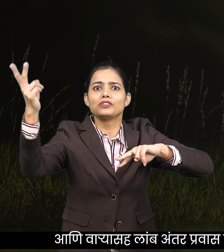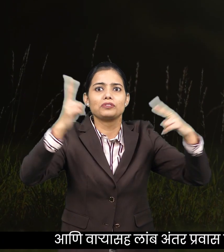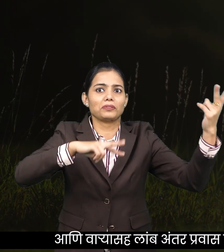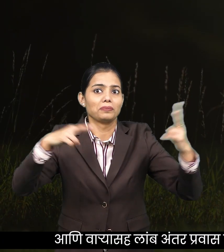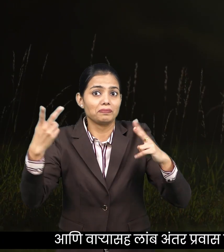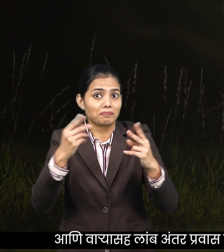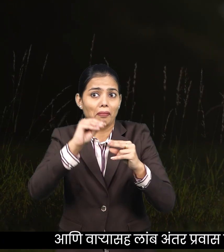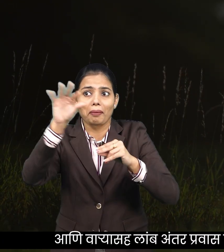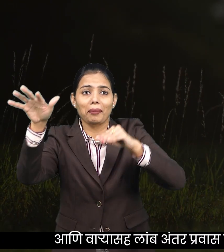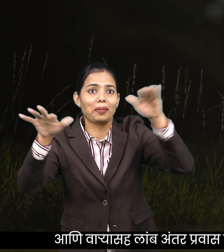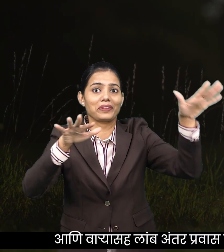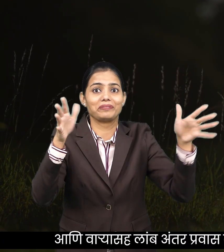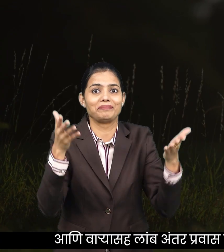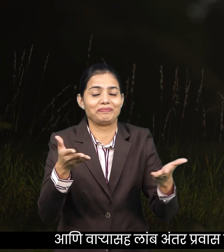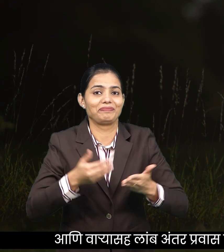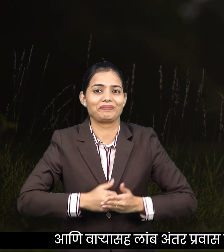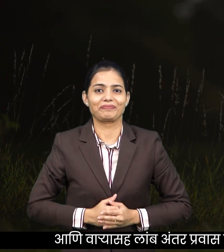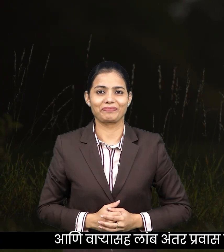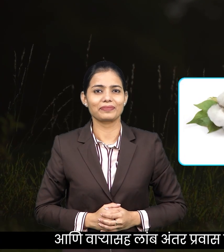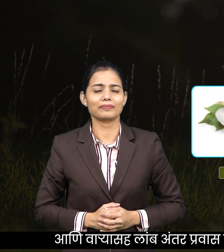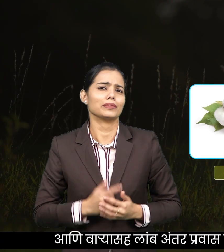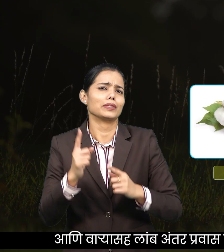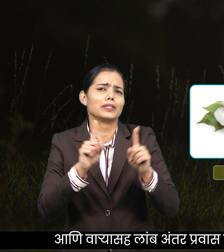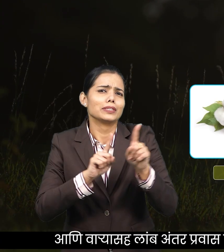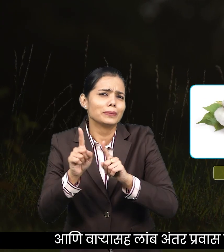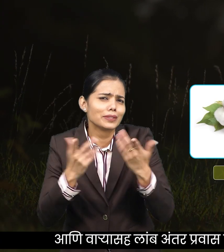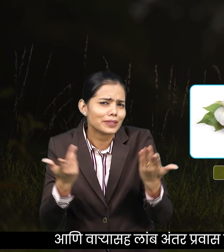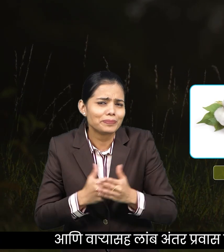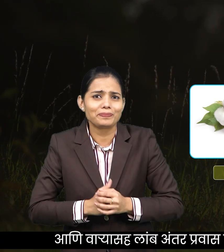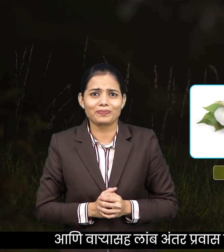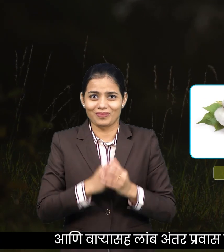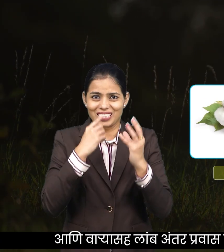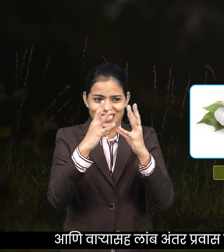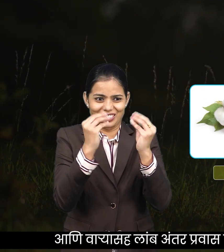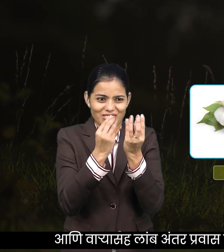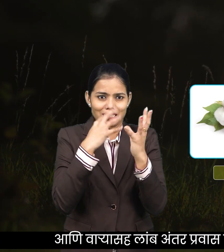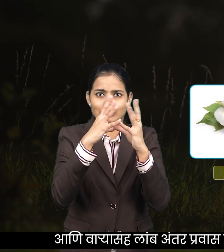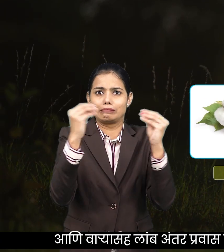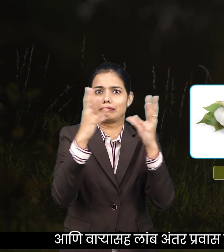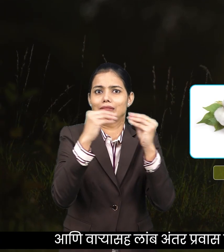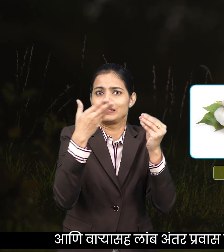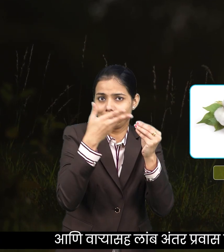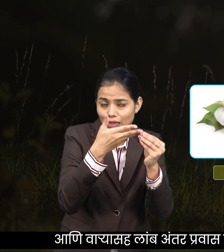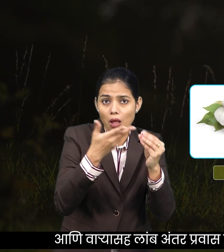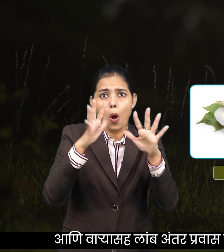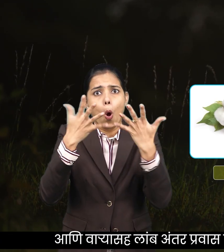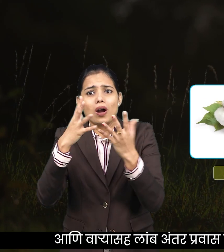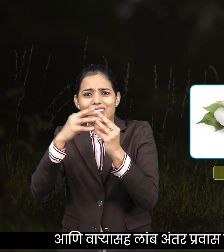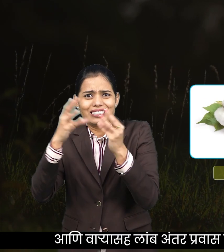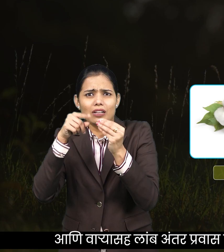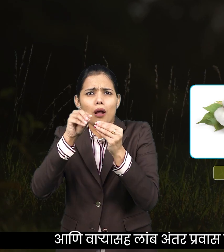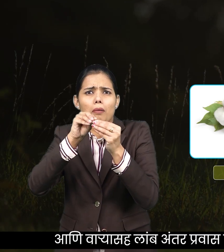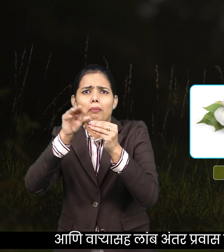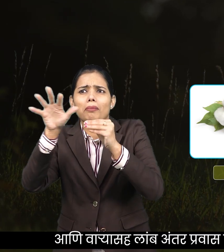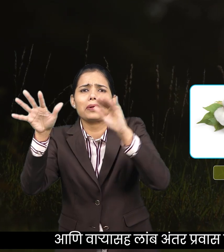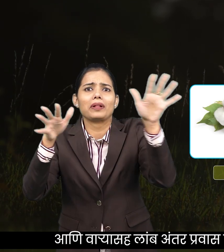तरंगण्यास आणि वाऱ्यासह लांब अंतर प्रवास करण्यास मदत करतात. उदाहरणार्थ